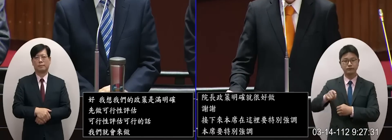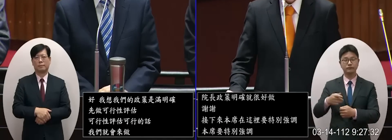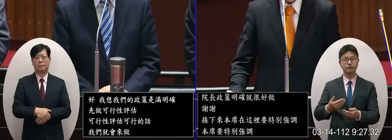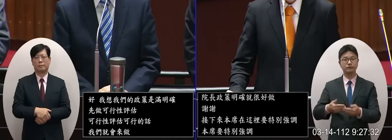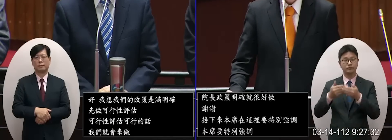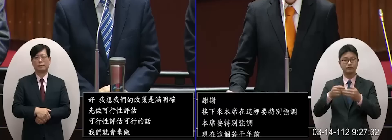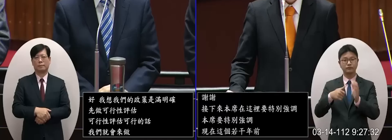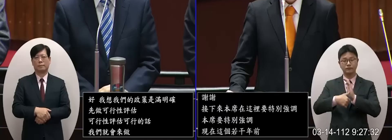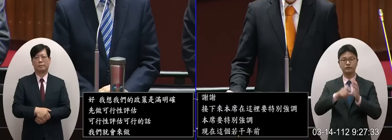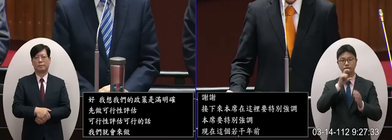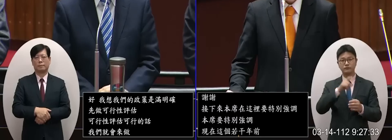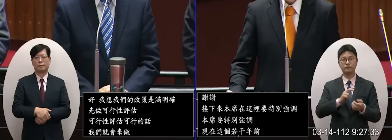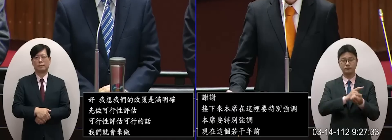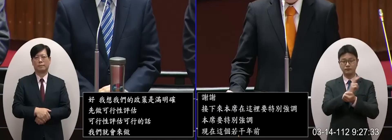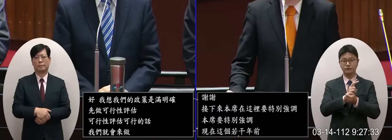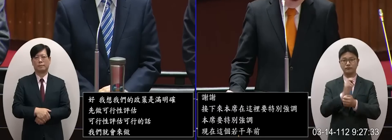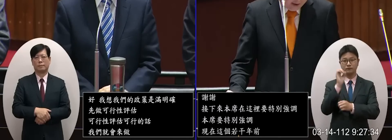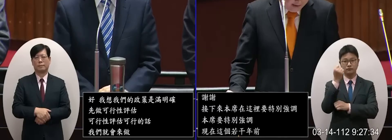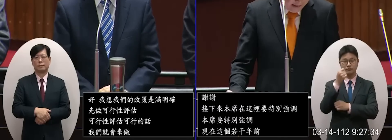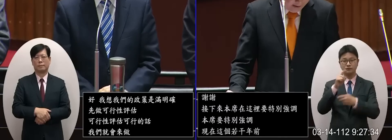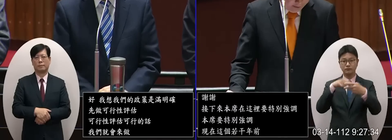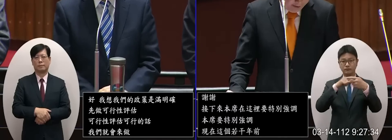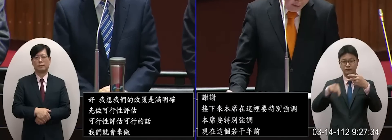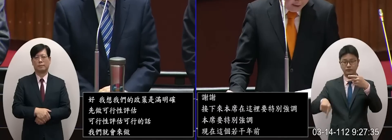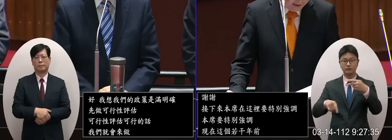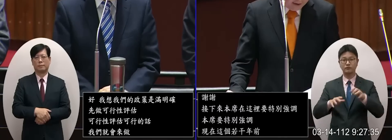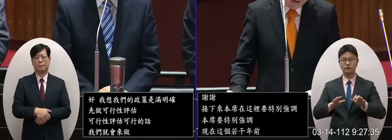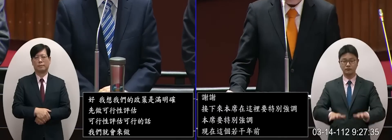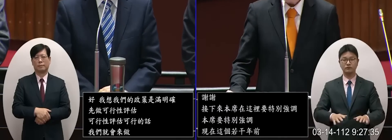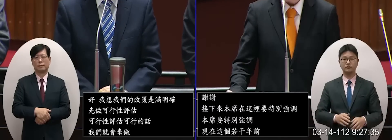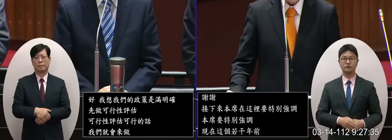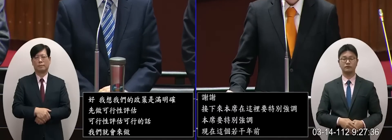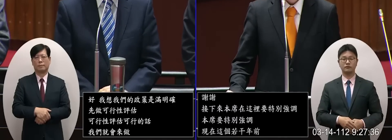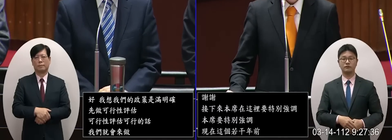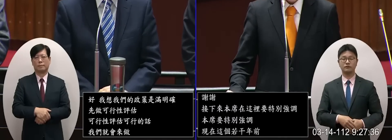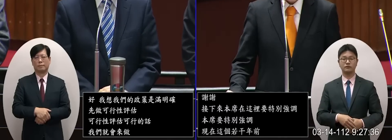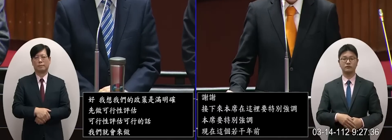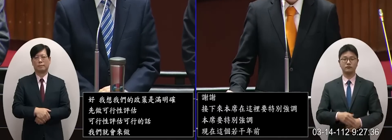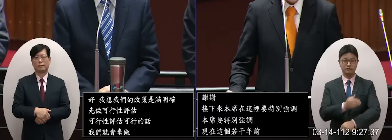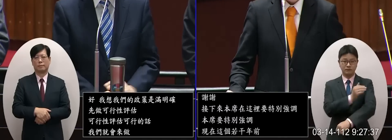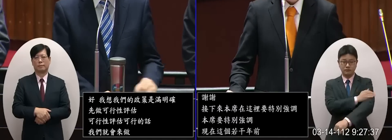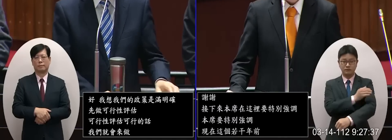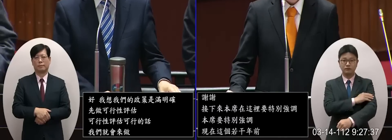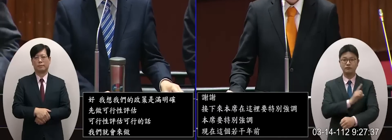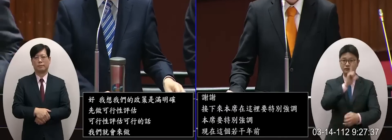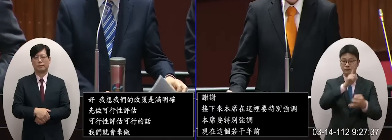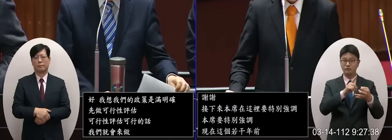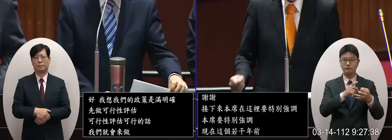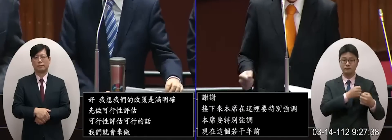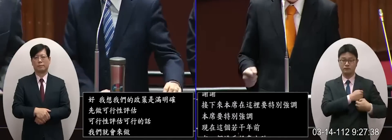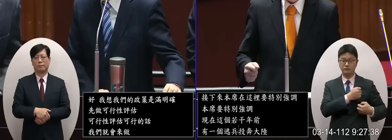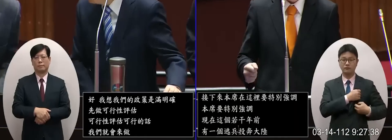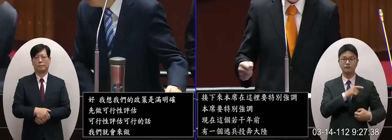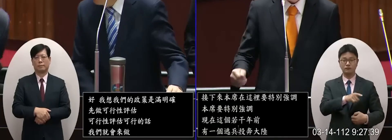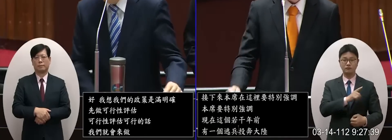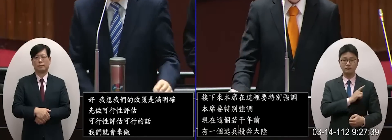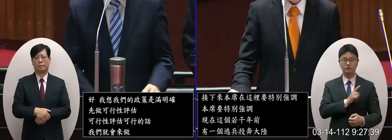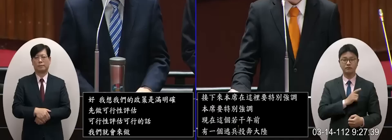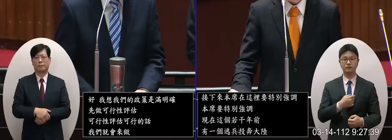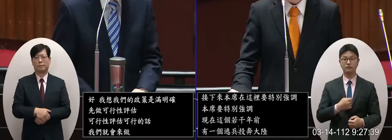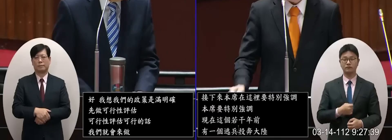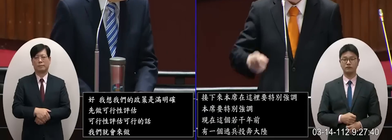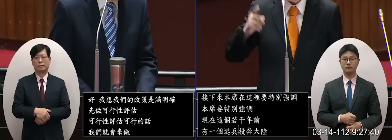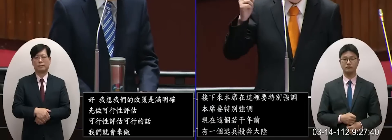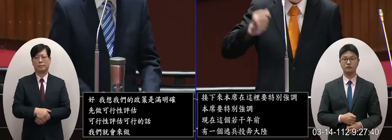叫林毅夫哈，林毅夫。现在有一位诚信上宾呐、跑到这个穿着